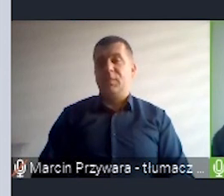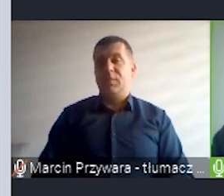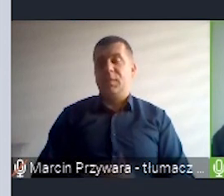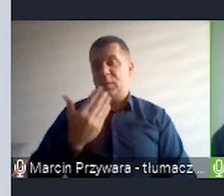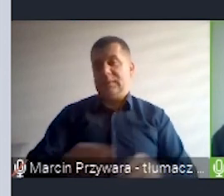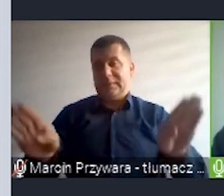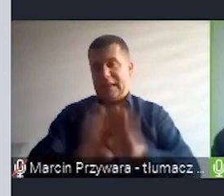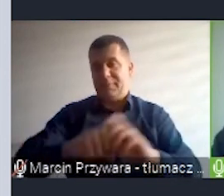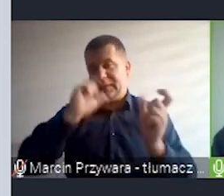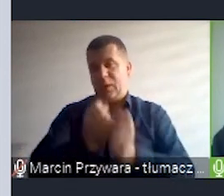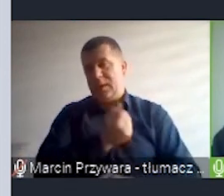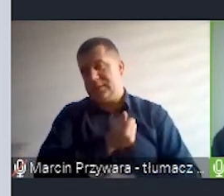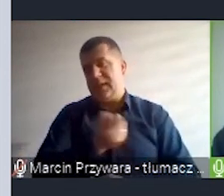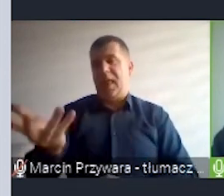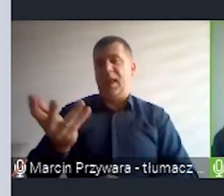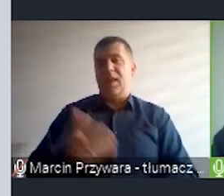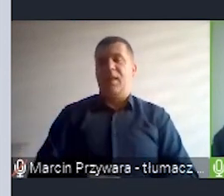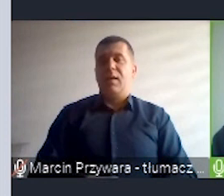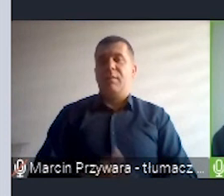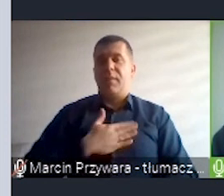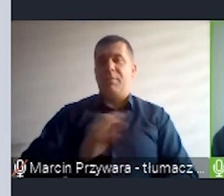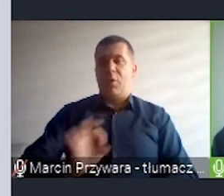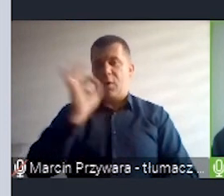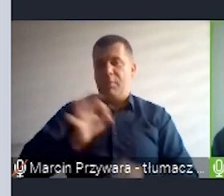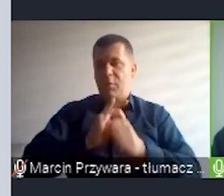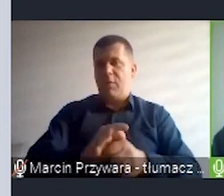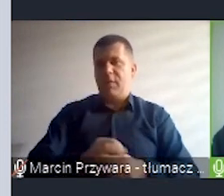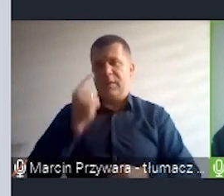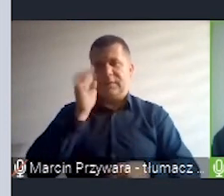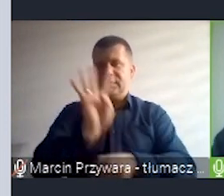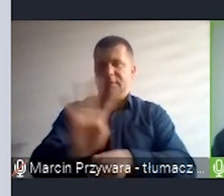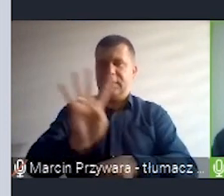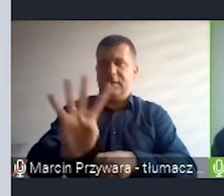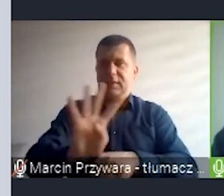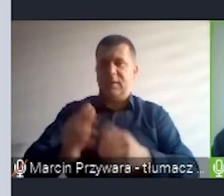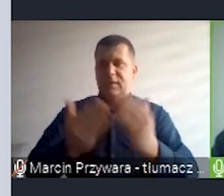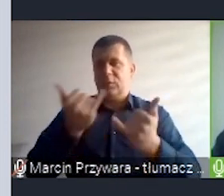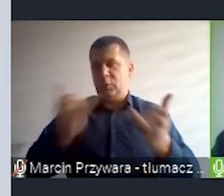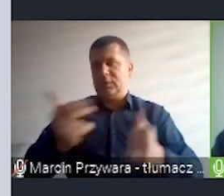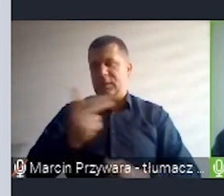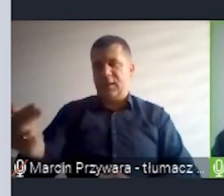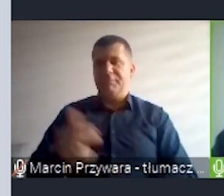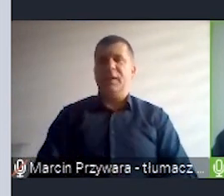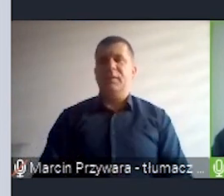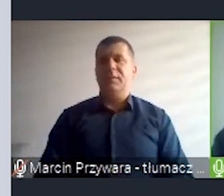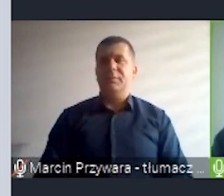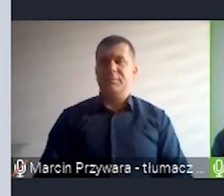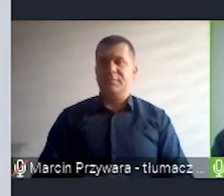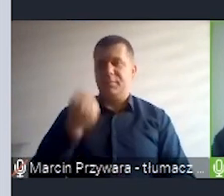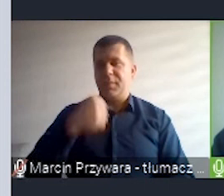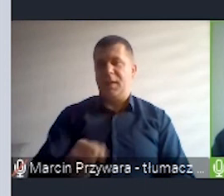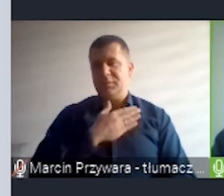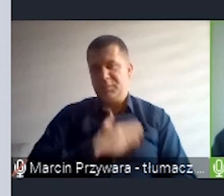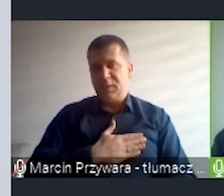zamyka całą serię. Miałem okazję przeprowadzić ich chyba 14 z różnych dziedzin. Bardzo mi